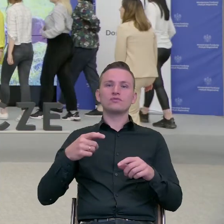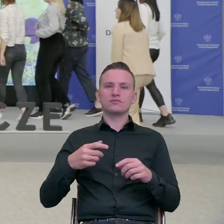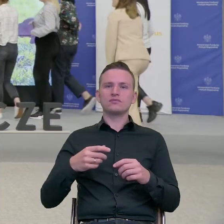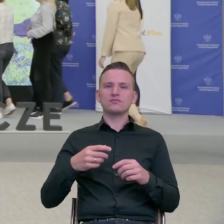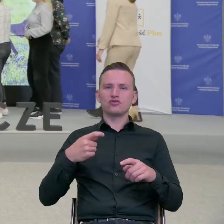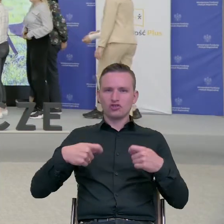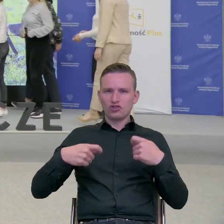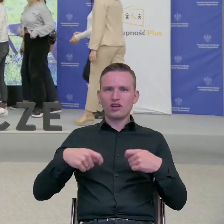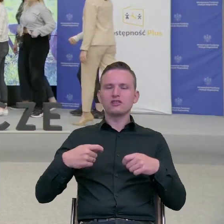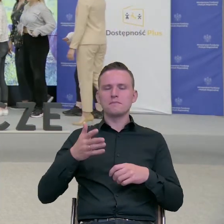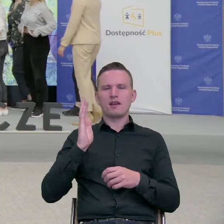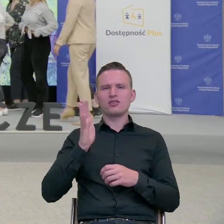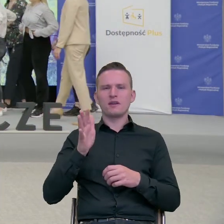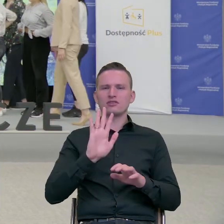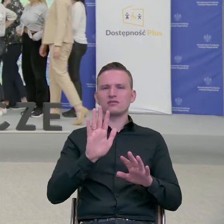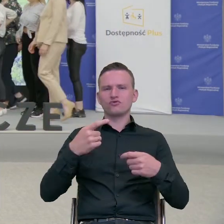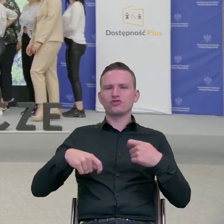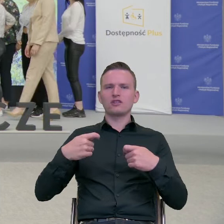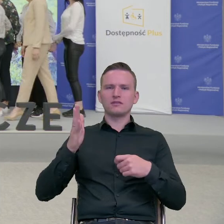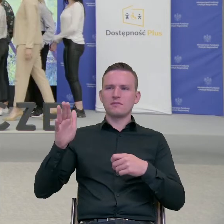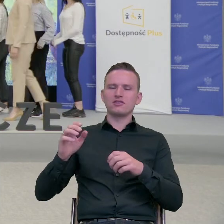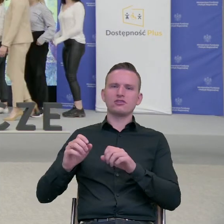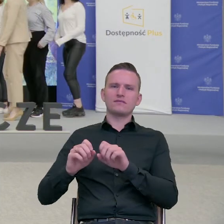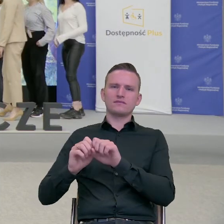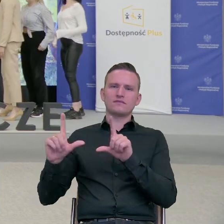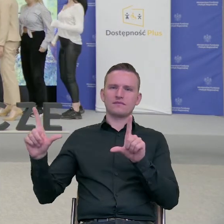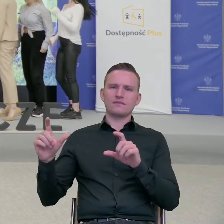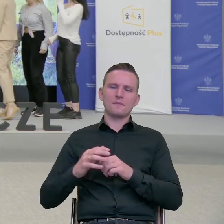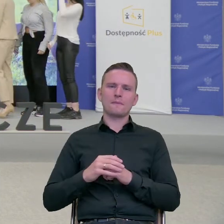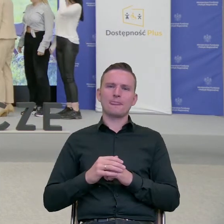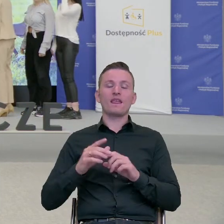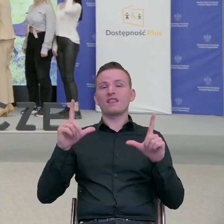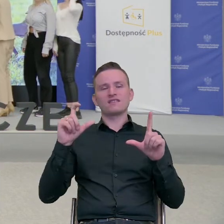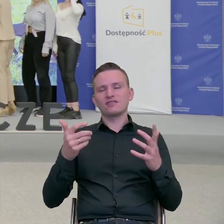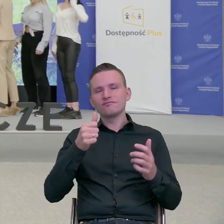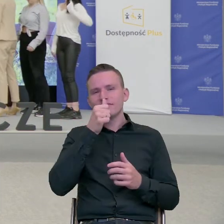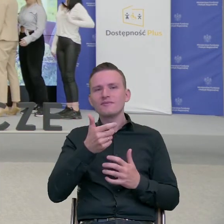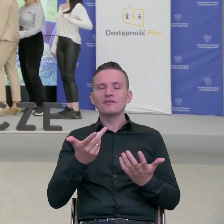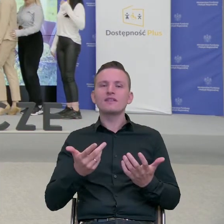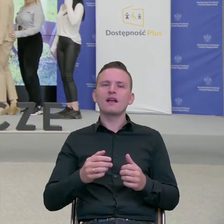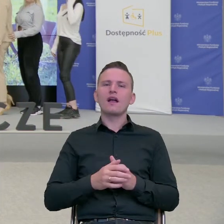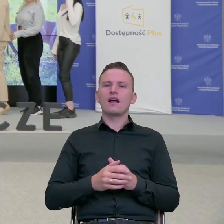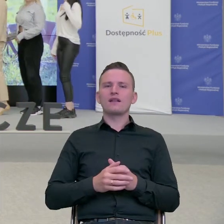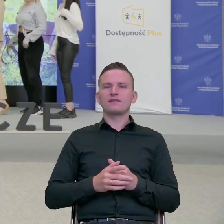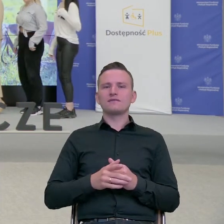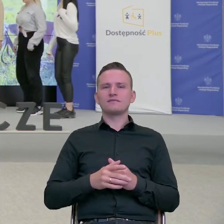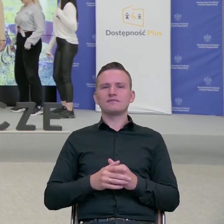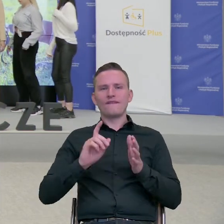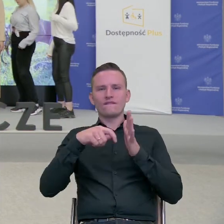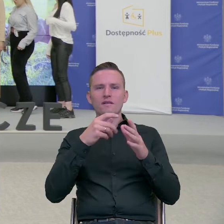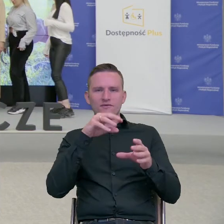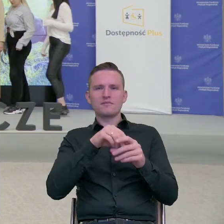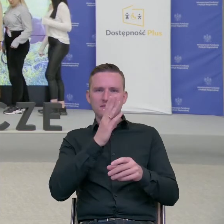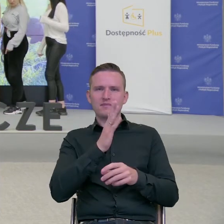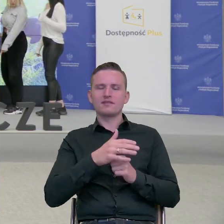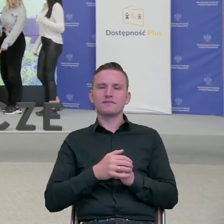Będzie. Na wizji będzie. Będzie na zdjęciu. Będzie. A na zdjęciu nie będzie, ale będzie na... A, możemy